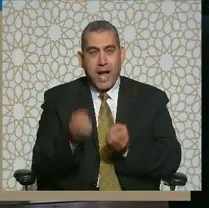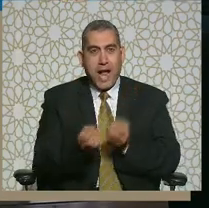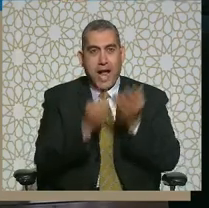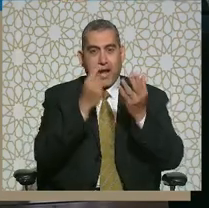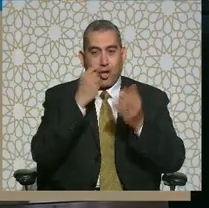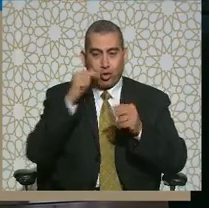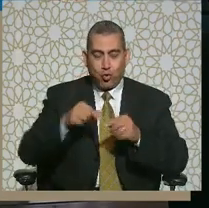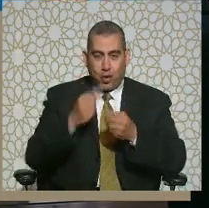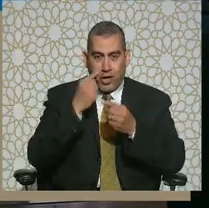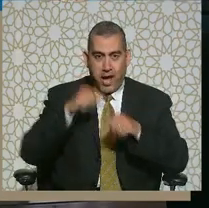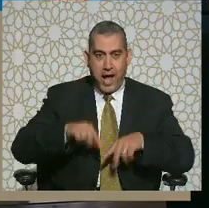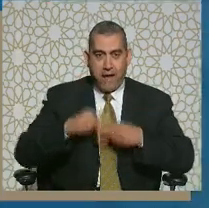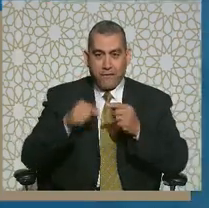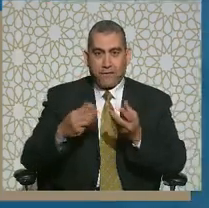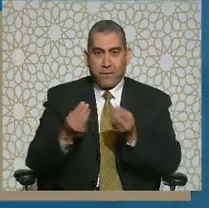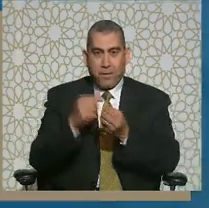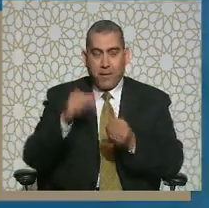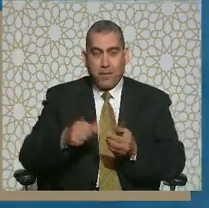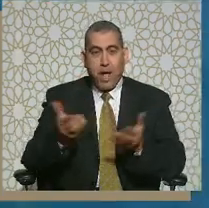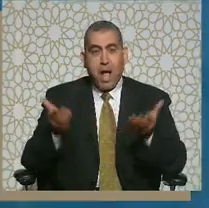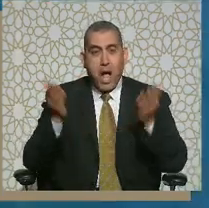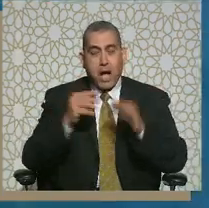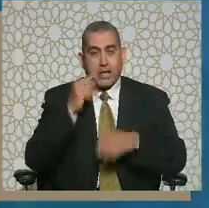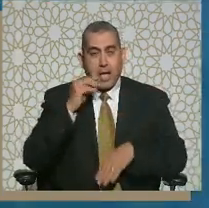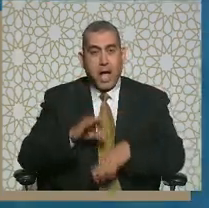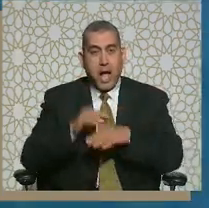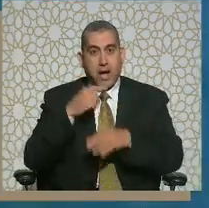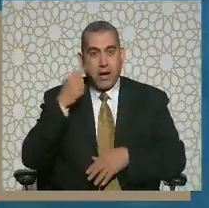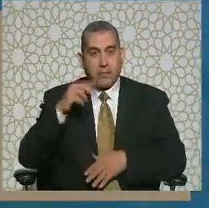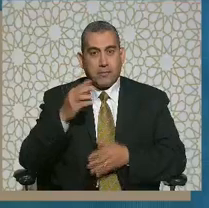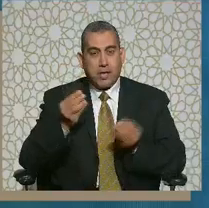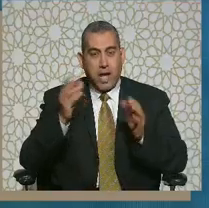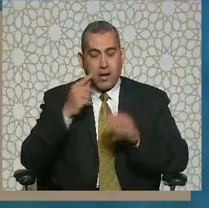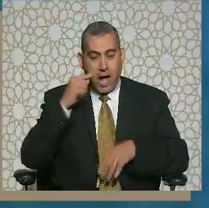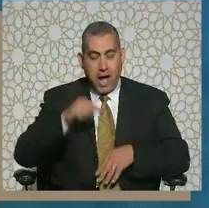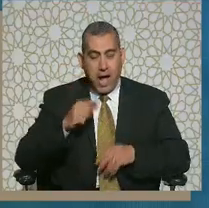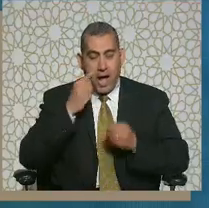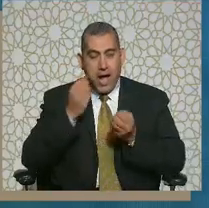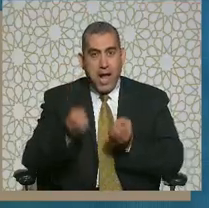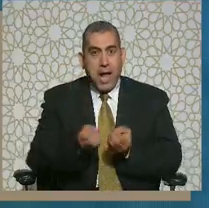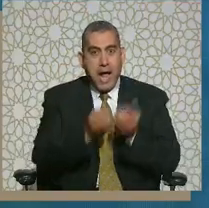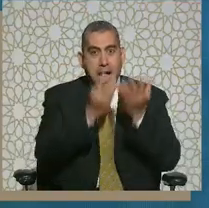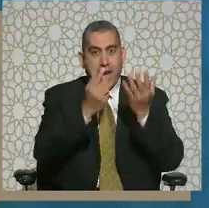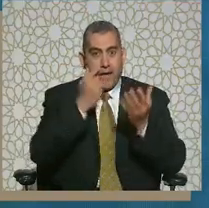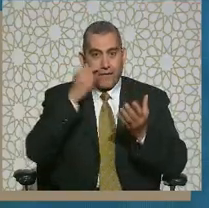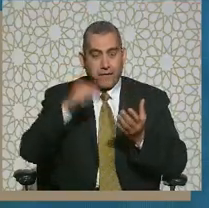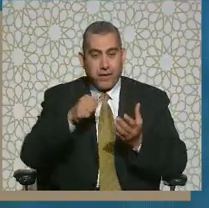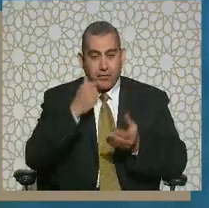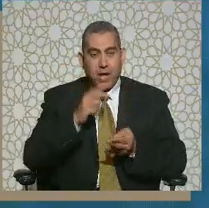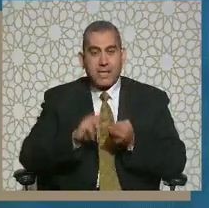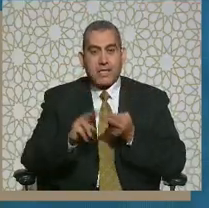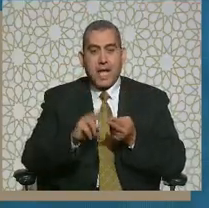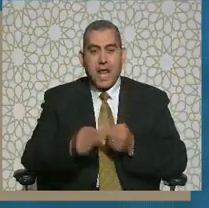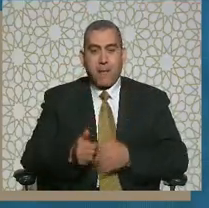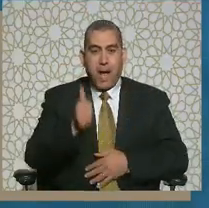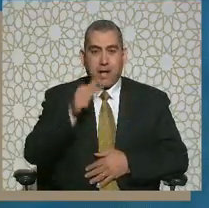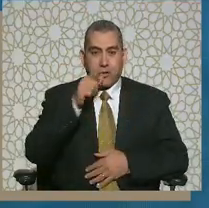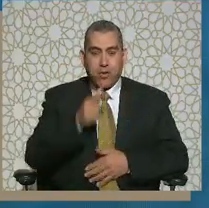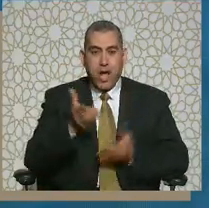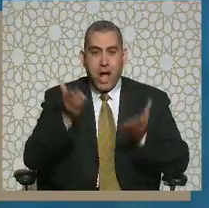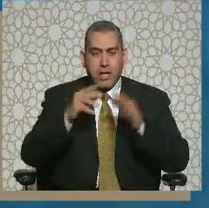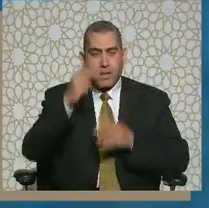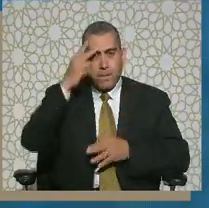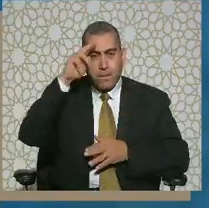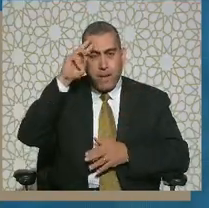ومن اكتر الحاجات ان احنا ممكن نعيش بيها في جنه في الدنيا هو السلام ومن اكتر